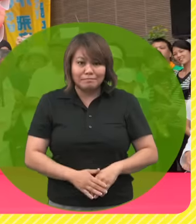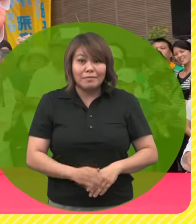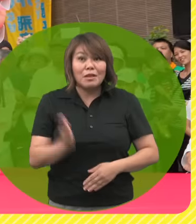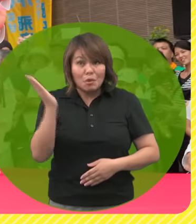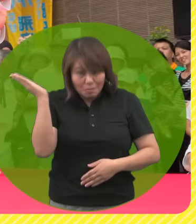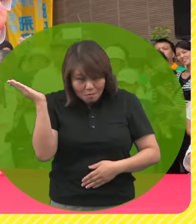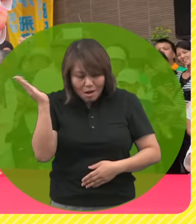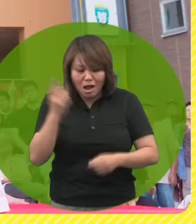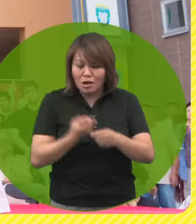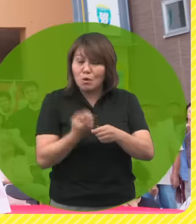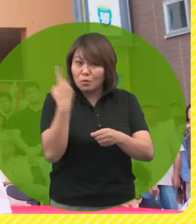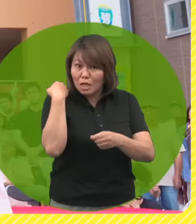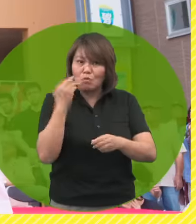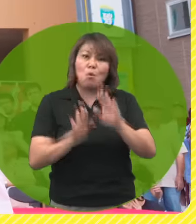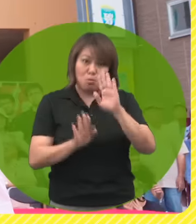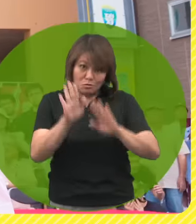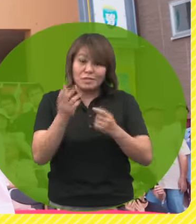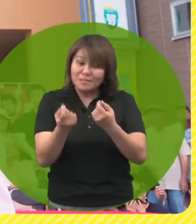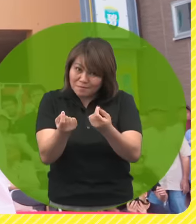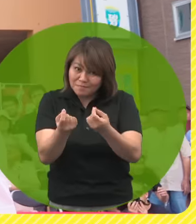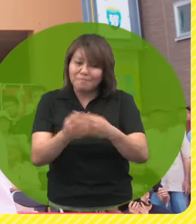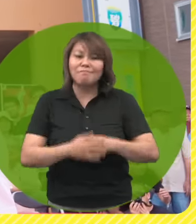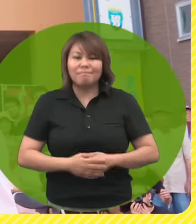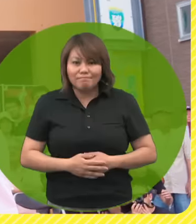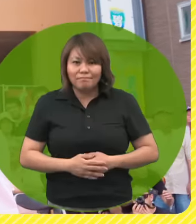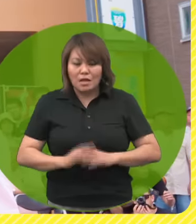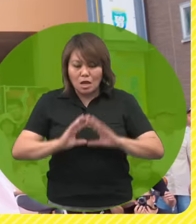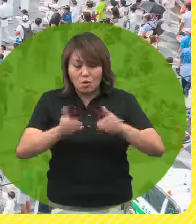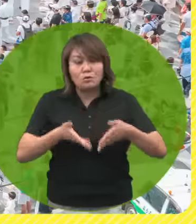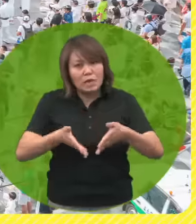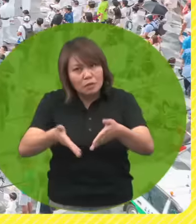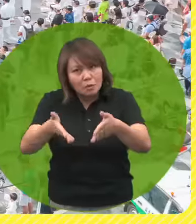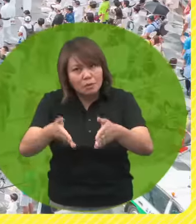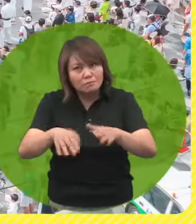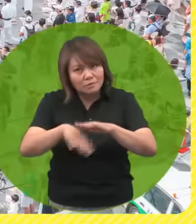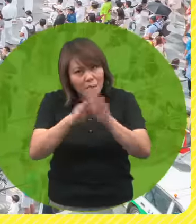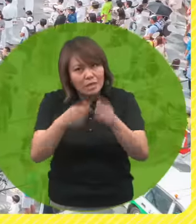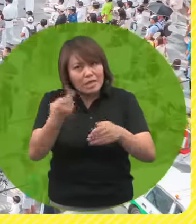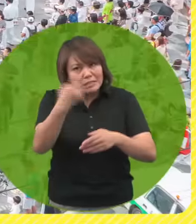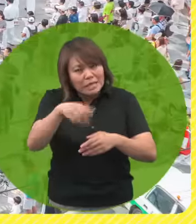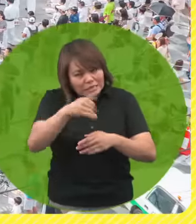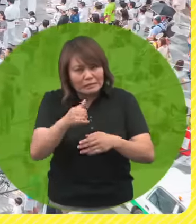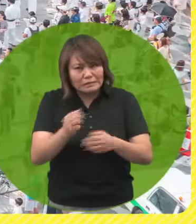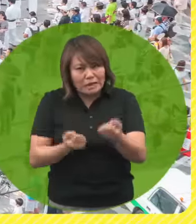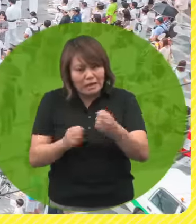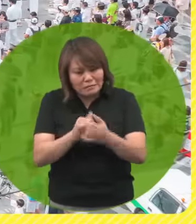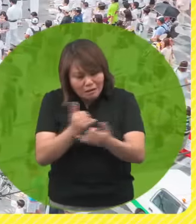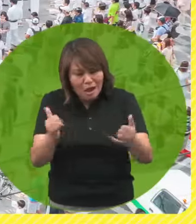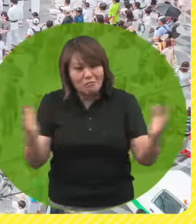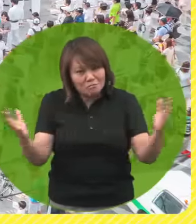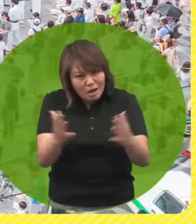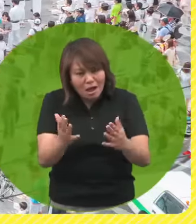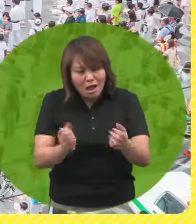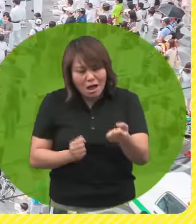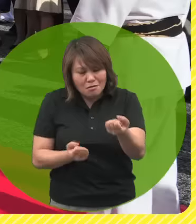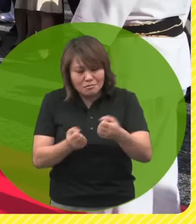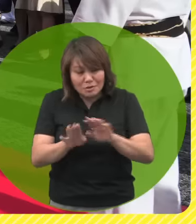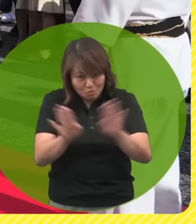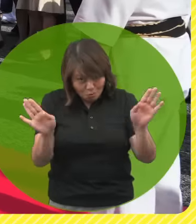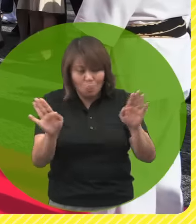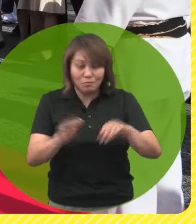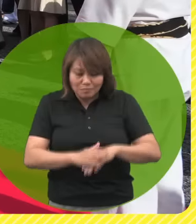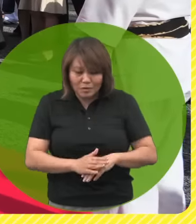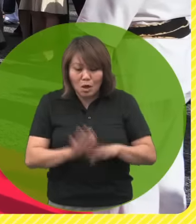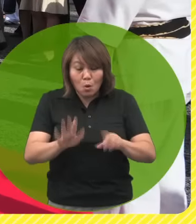っているのは昨年の様子ですね。 はい、国際通りでおよそ1000名の空手家による一斉演舞が披露されましたが、今